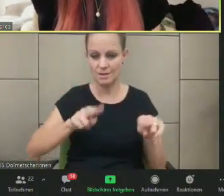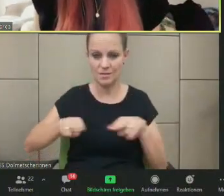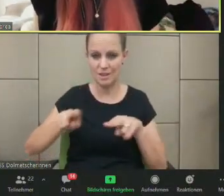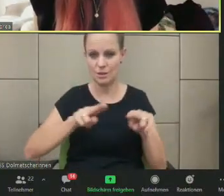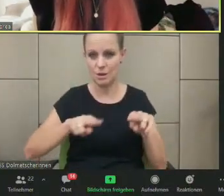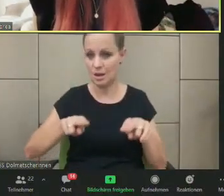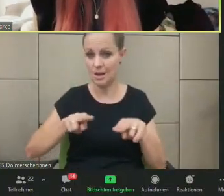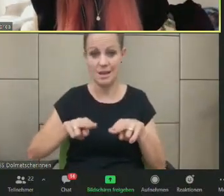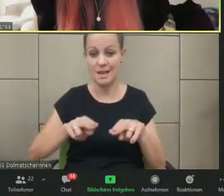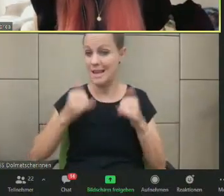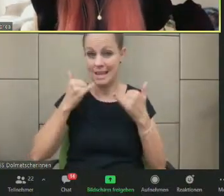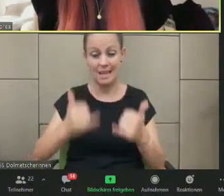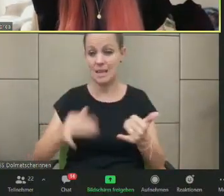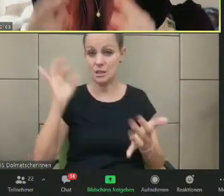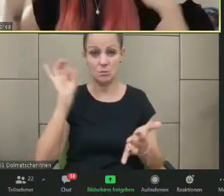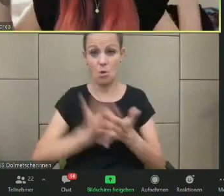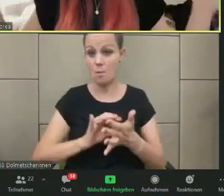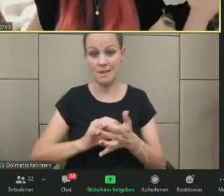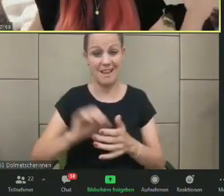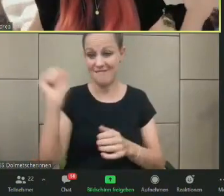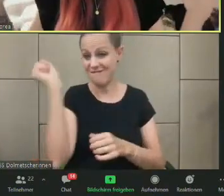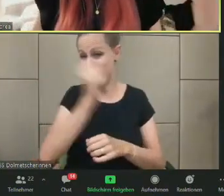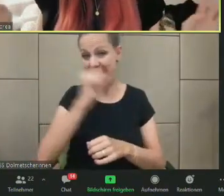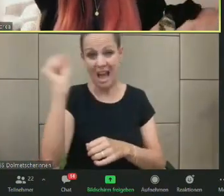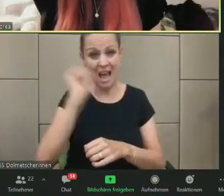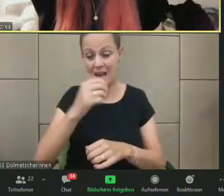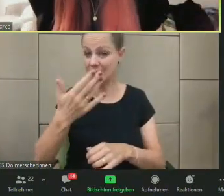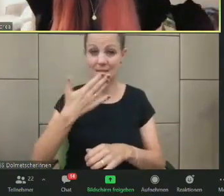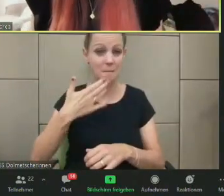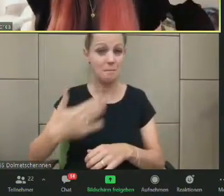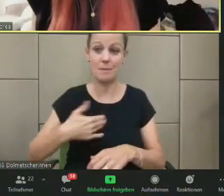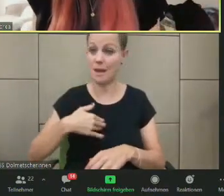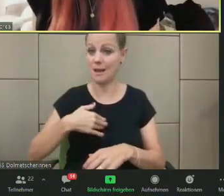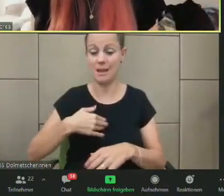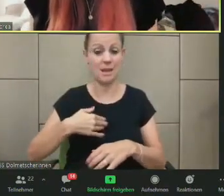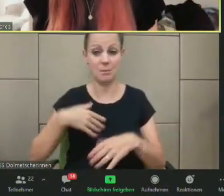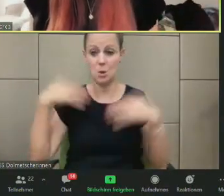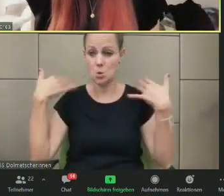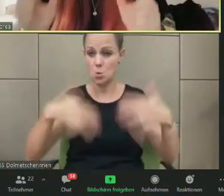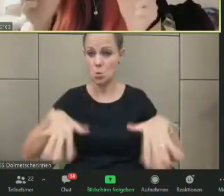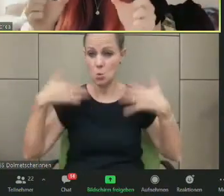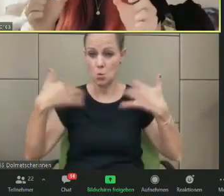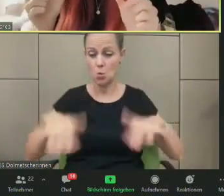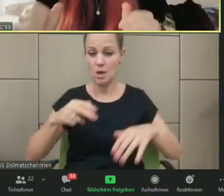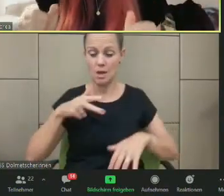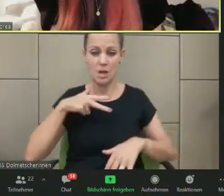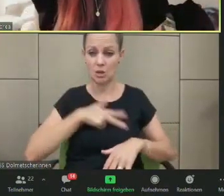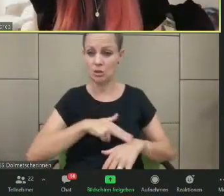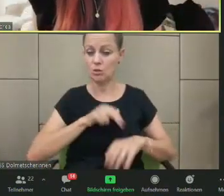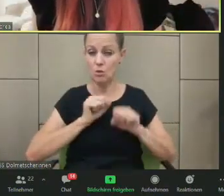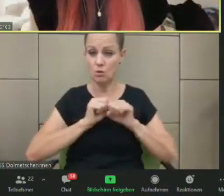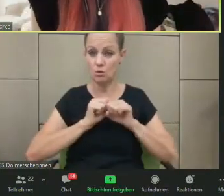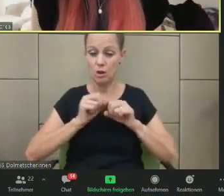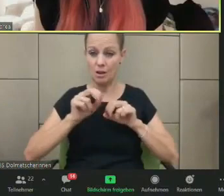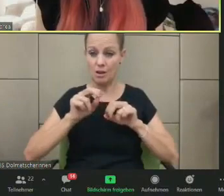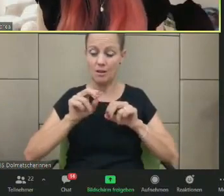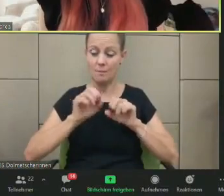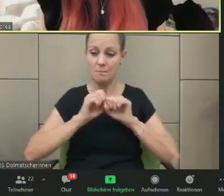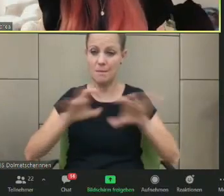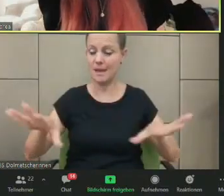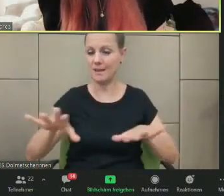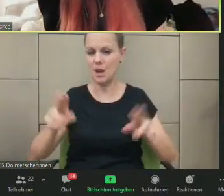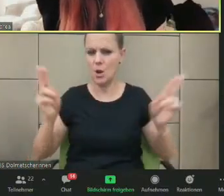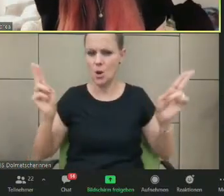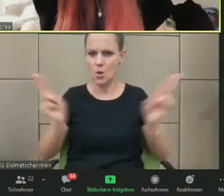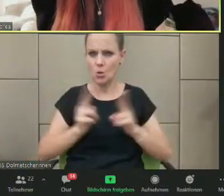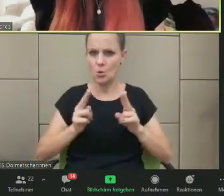zurzeit ultra beliebt. Also das ist jetzt das große Ding bei Social Media sind die kurzen Videos. Also Instagram hat man bis zu